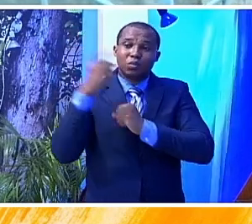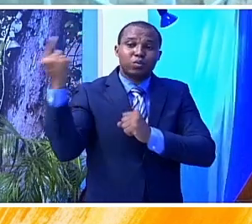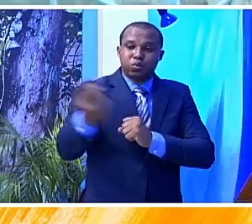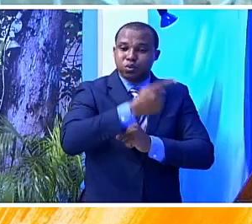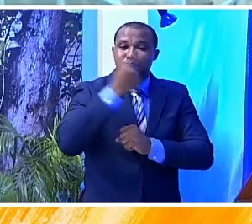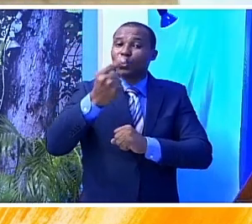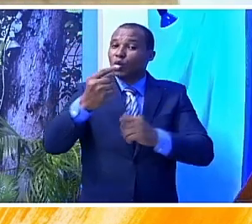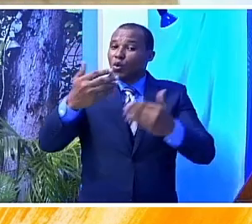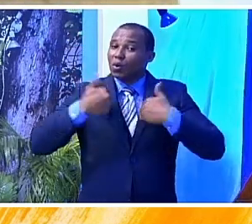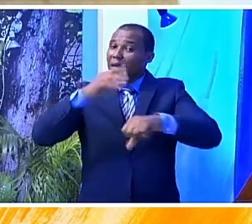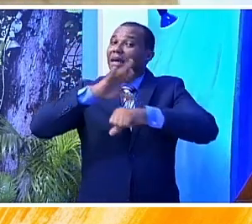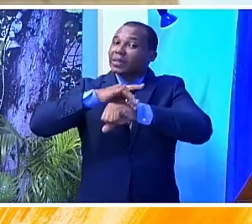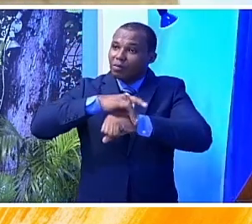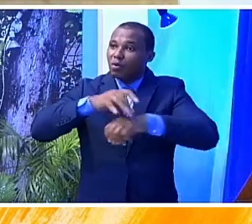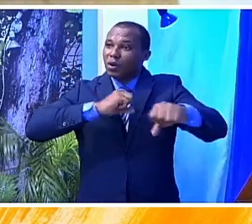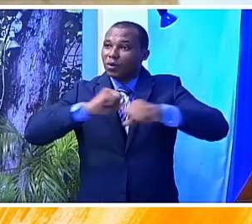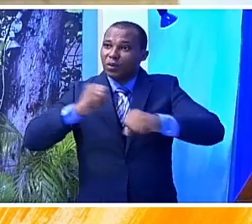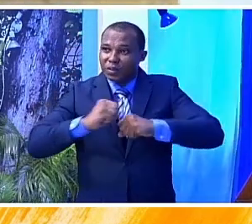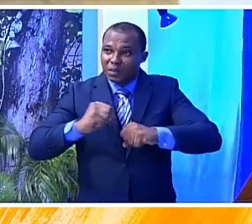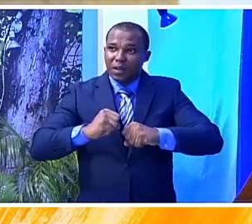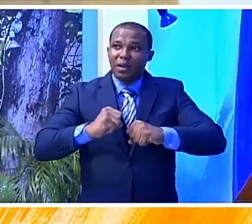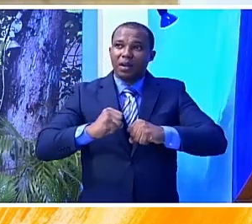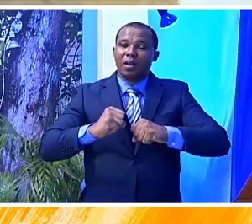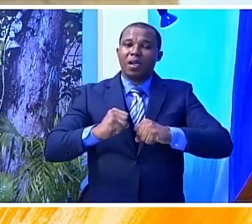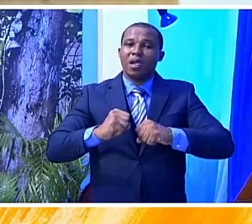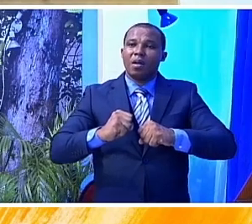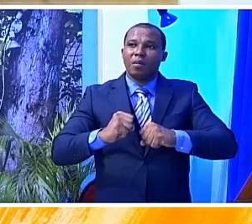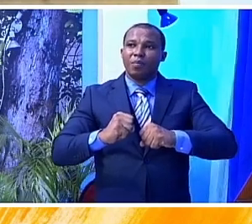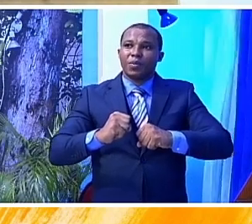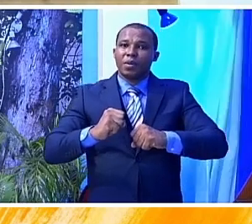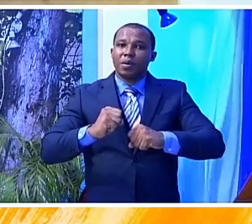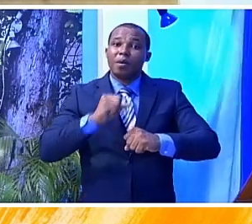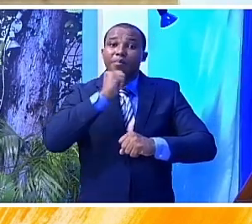passé. Nous ne pouvons pas oublier qu'en